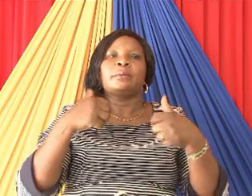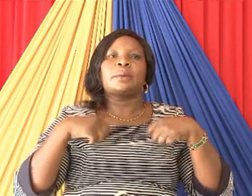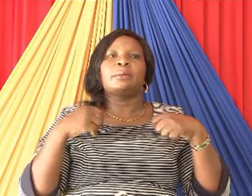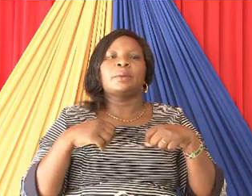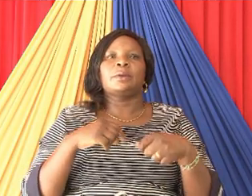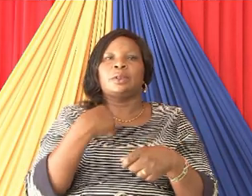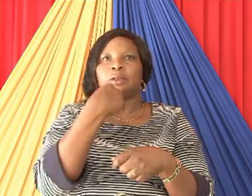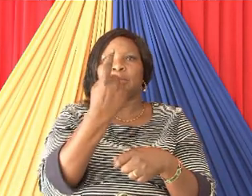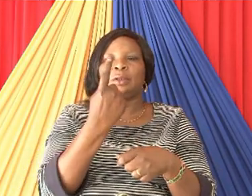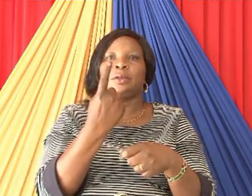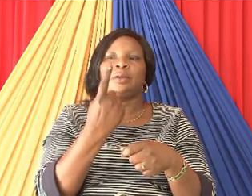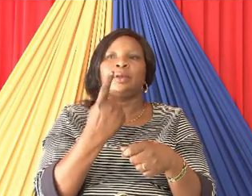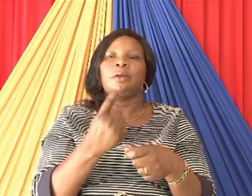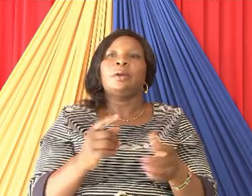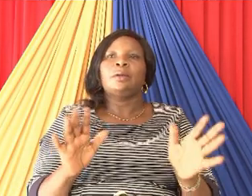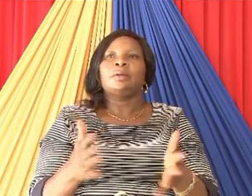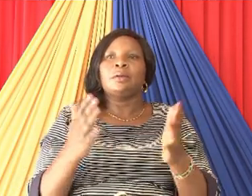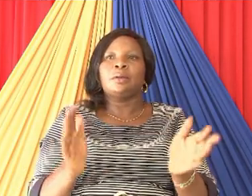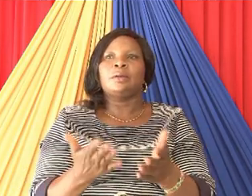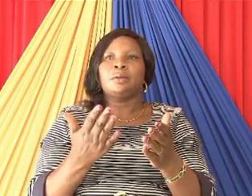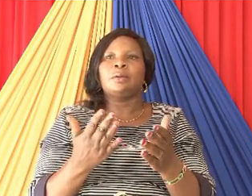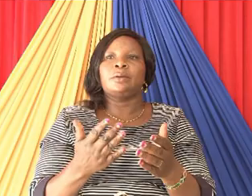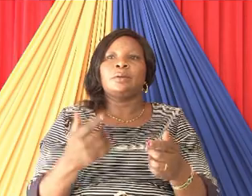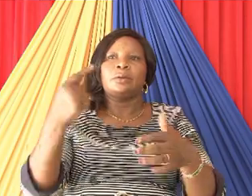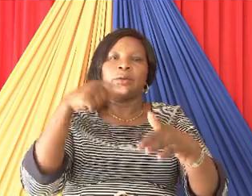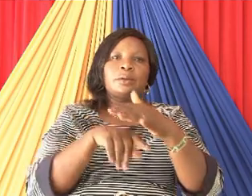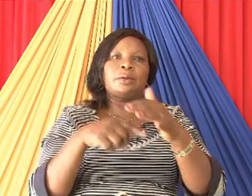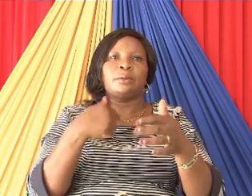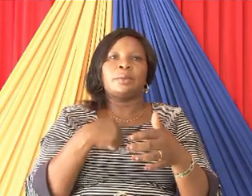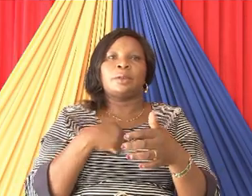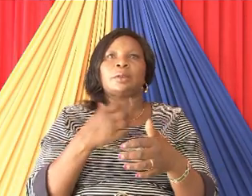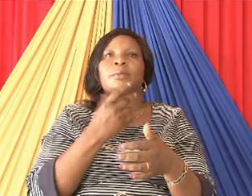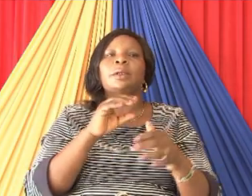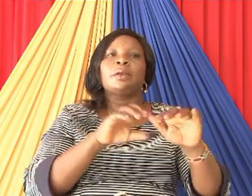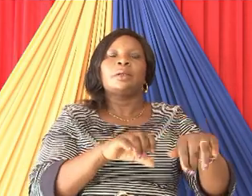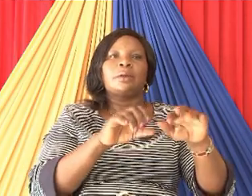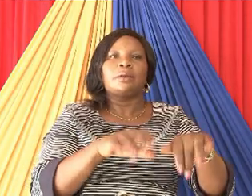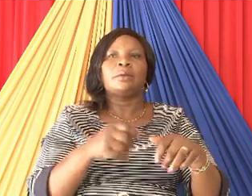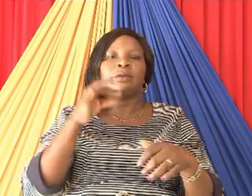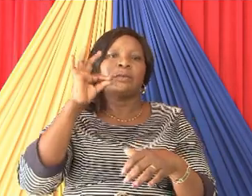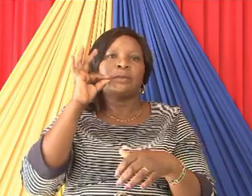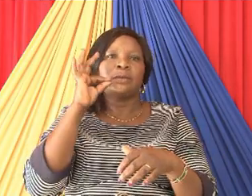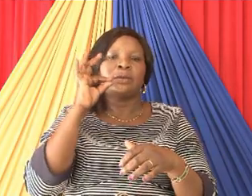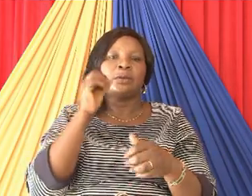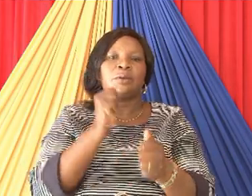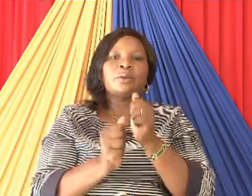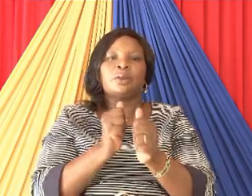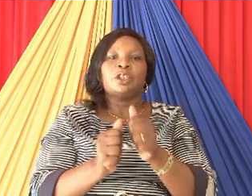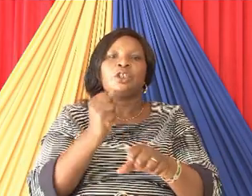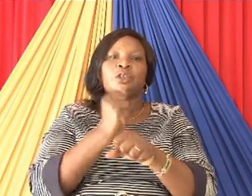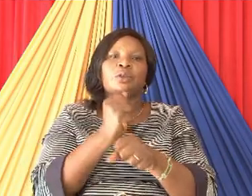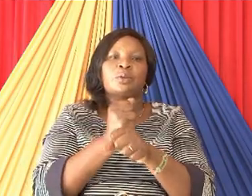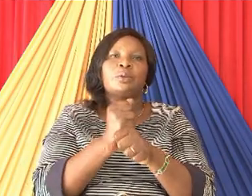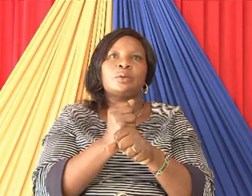wasili kati ya mimi na shamba langu la mzabibu. Je, ni kazi gani iliyoweza